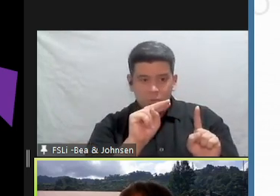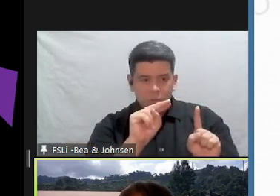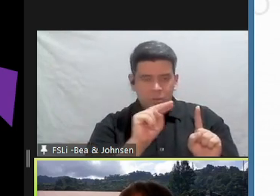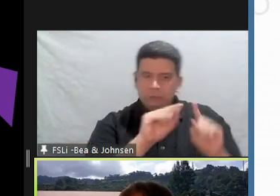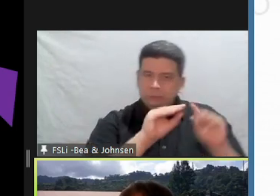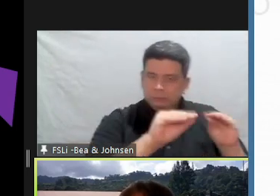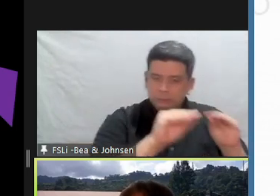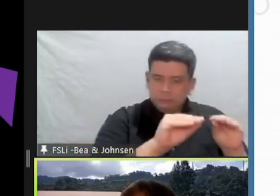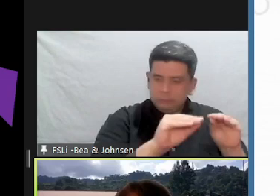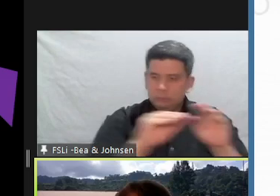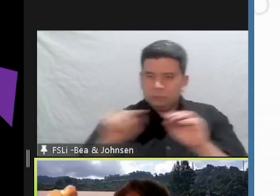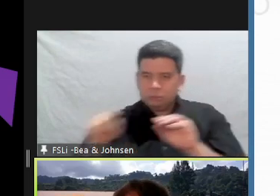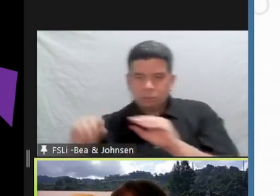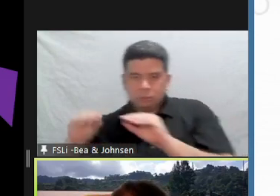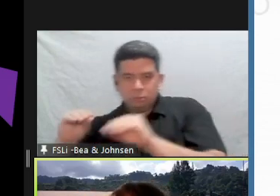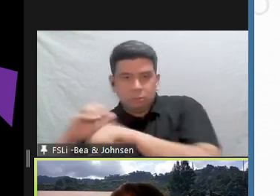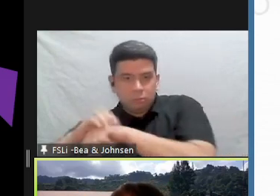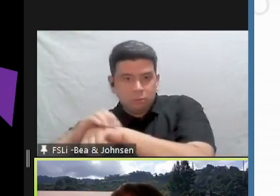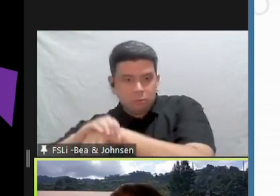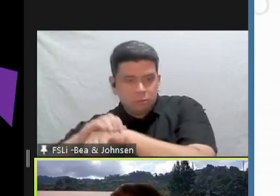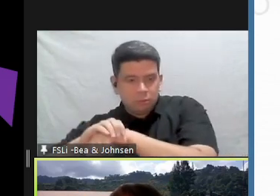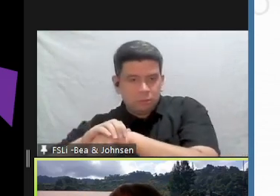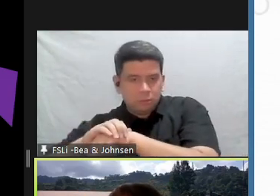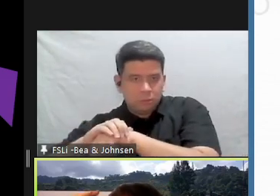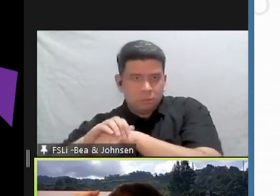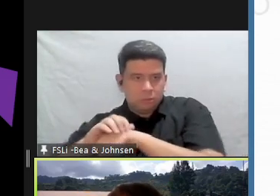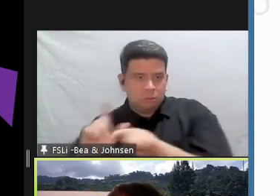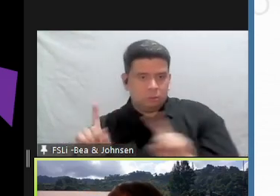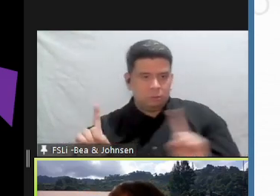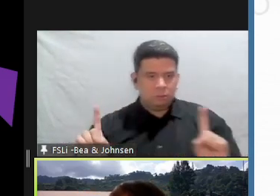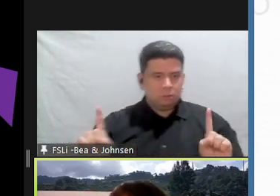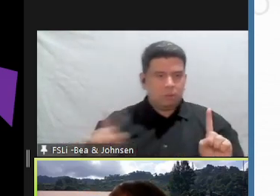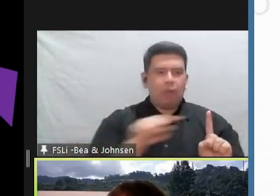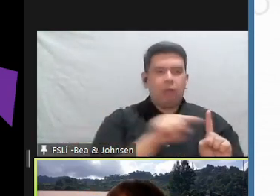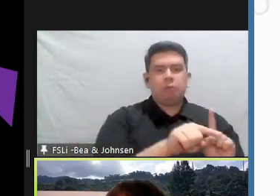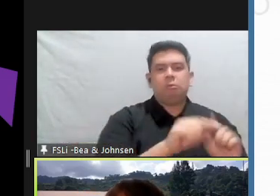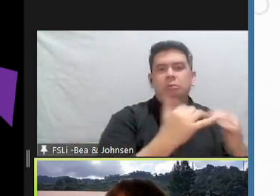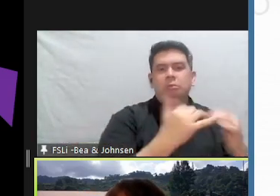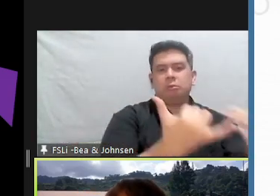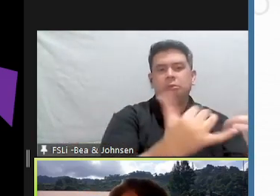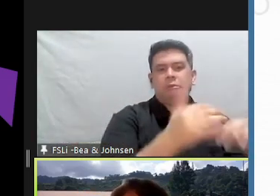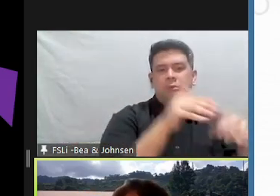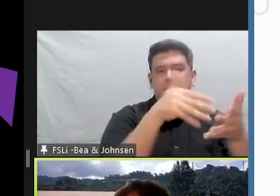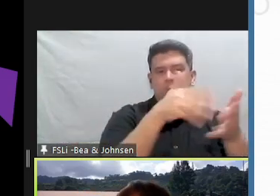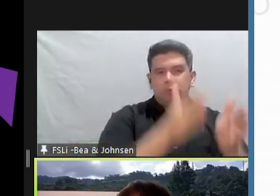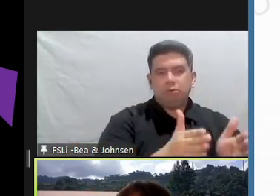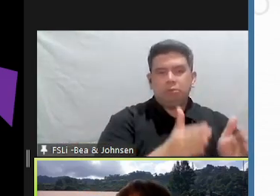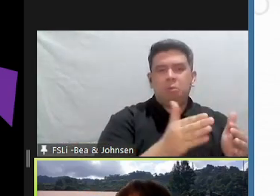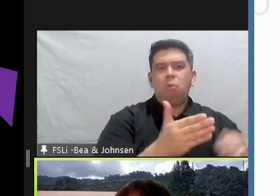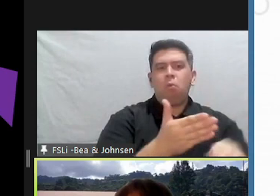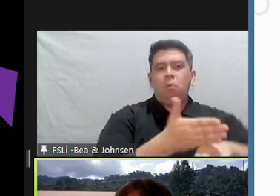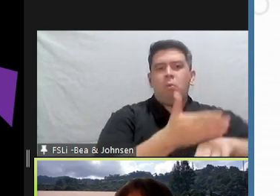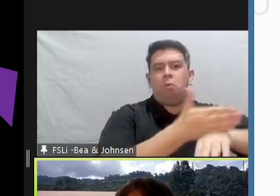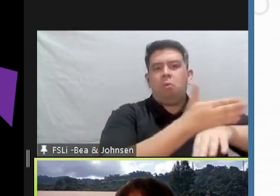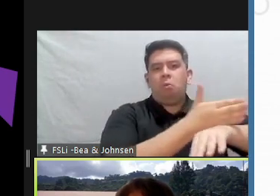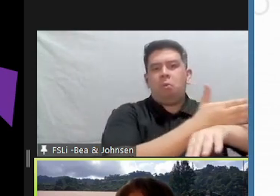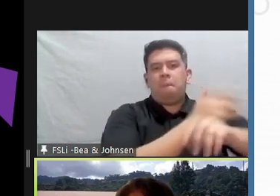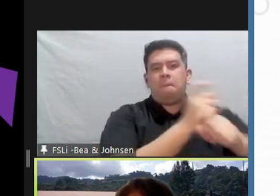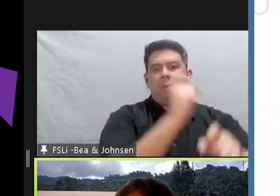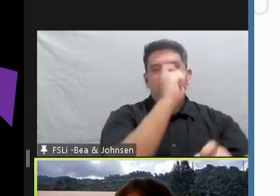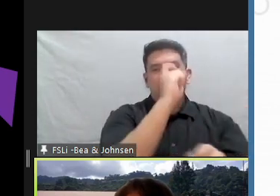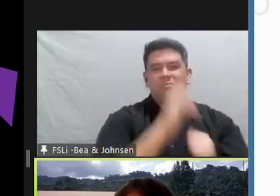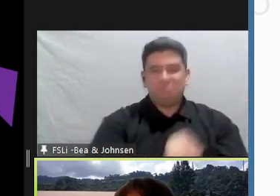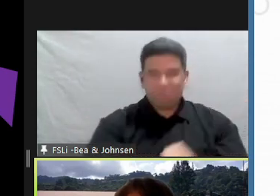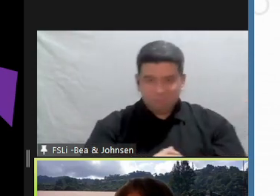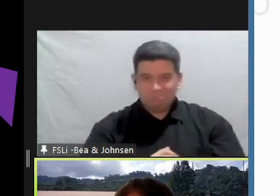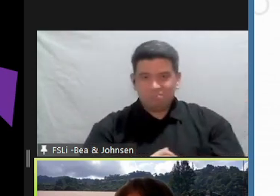sa English, mas magaling pa sila sa English kaysa sa mga nag-English only mula noong umpisa, no? Si Pedro Guiang, ginawa niya